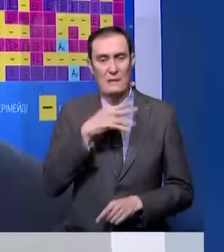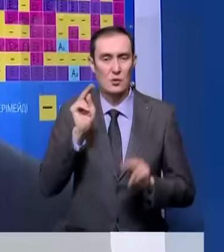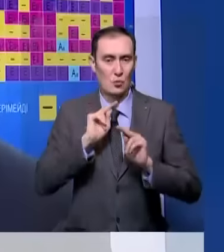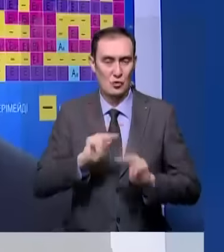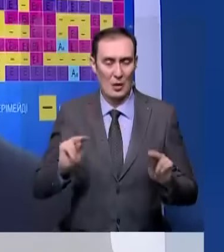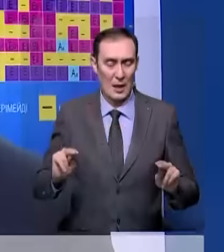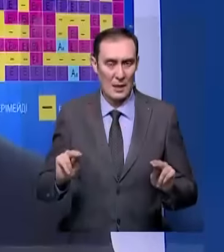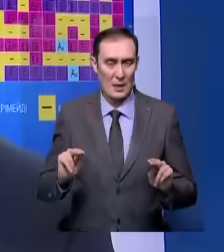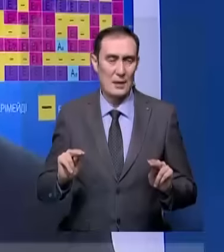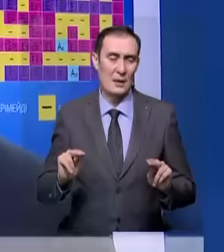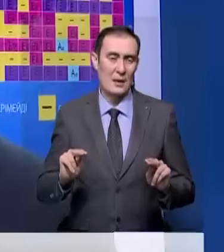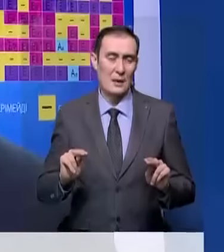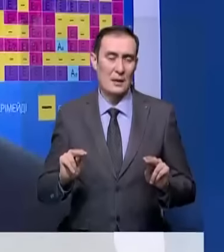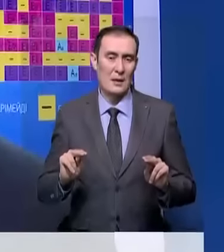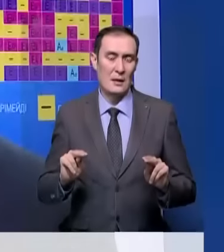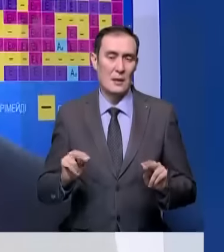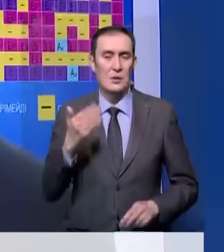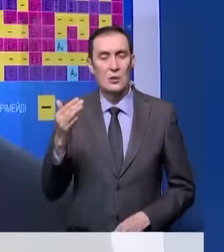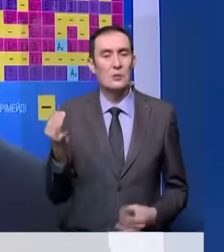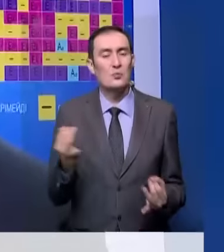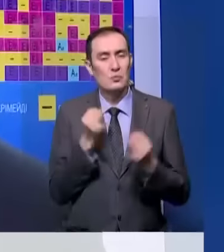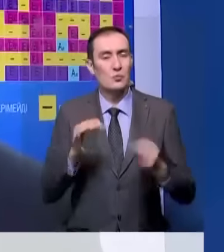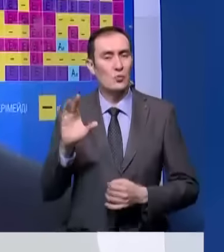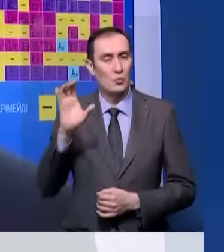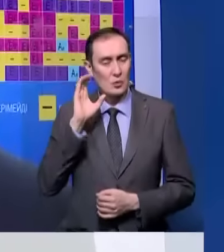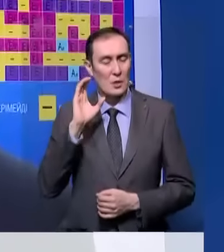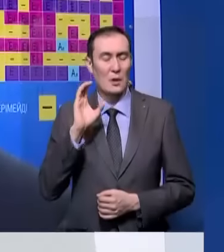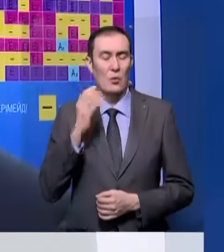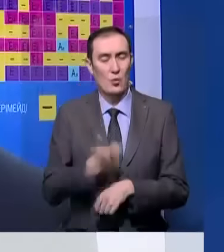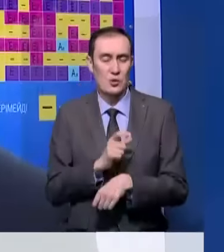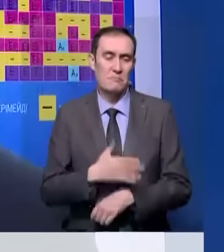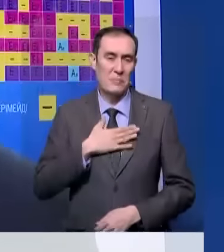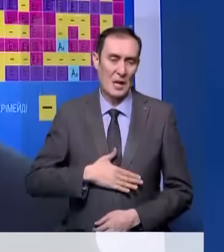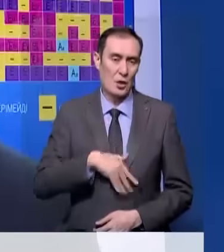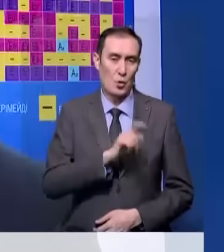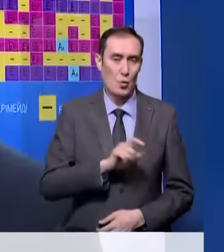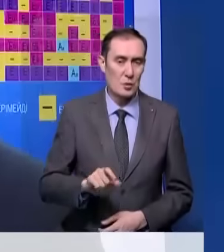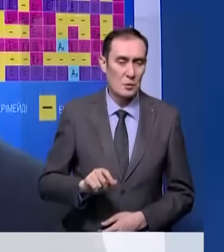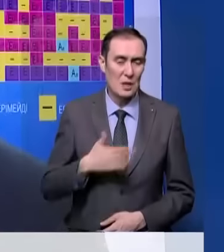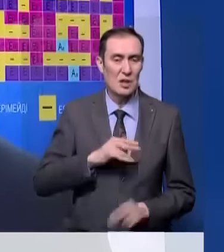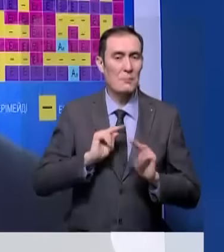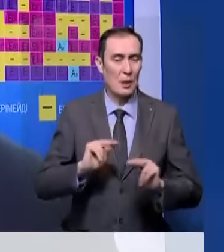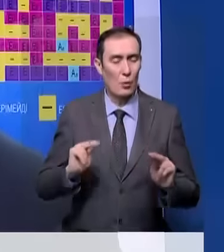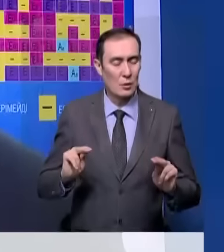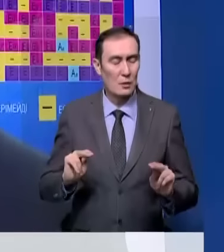что их уроки интересно слушать. Они очень приятные люди.